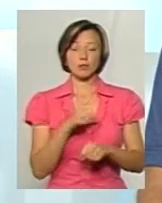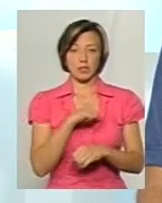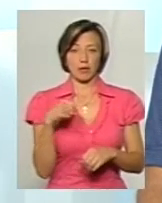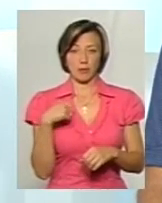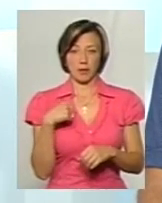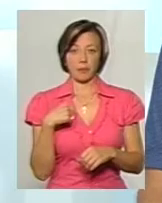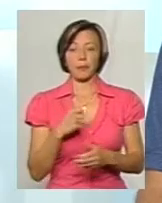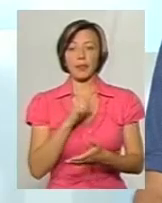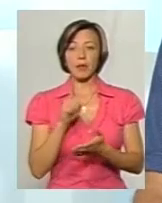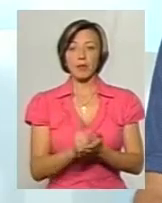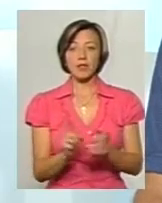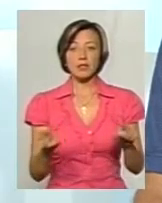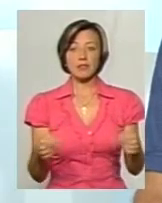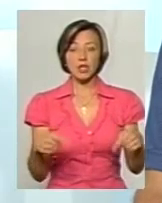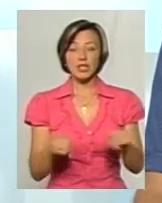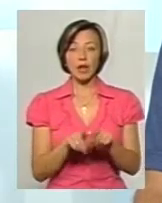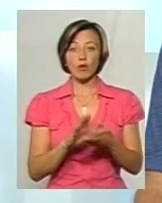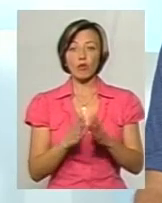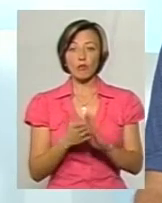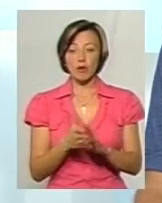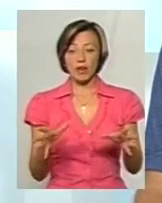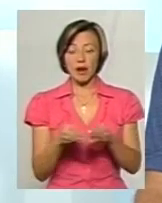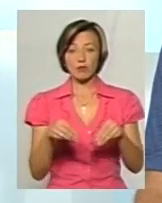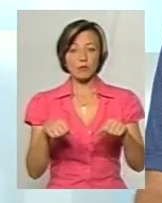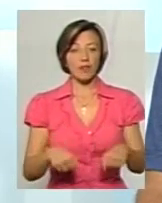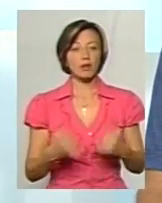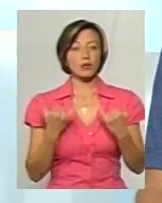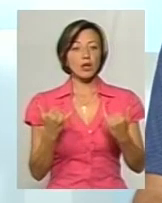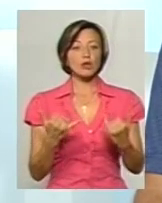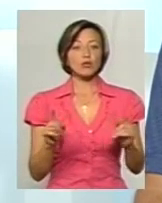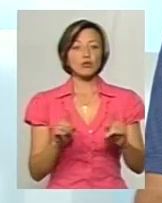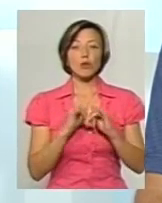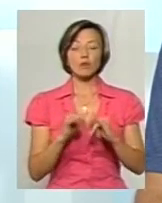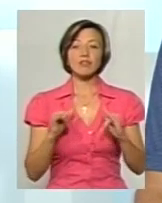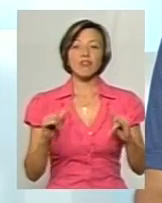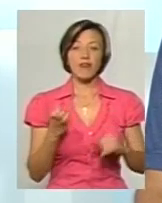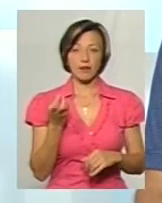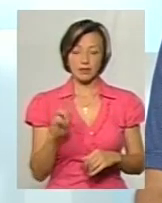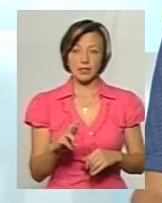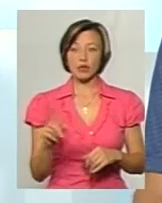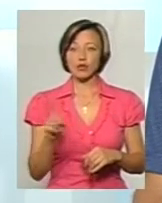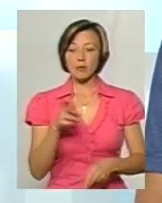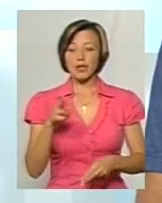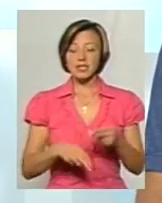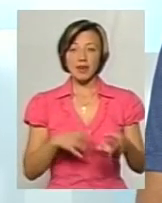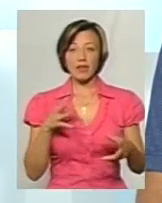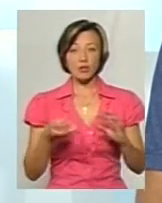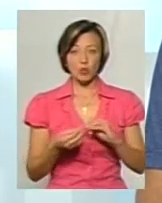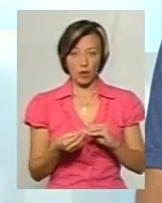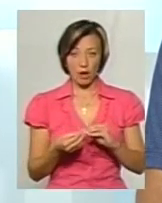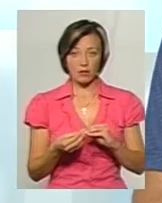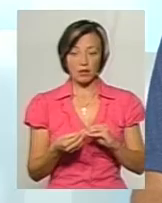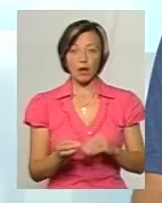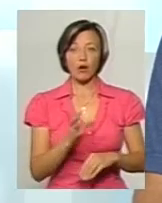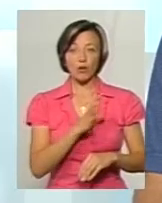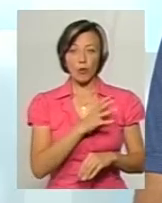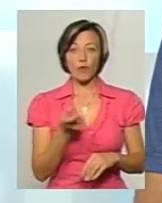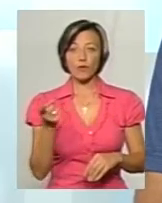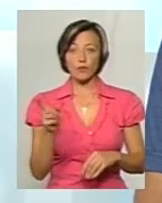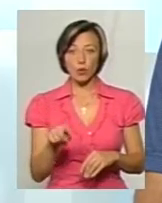Ми повинні створити такі умови разом з владою, для того, щоб ми розвивалися. і щоб кінцевий результат був в